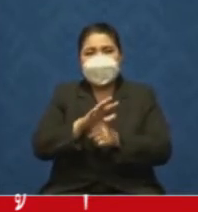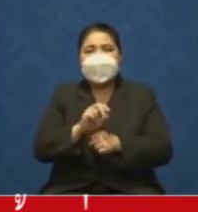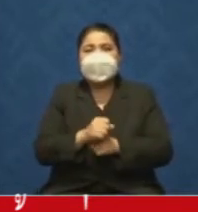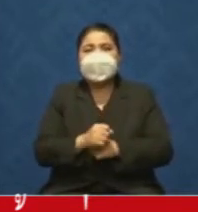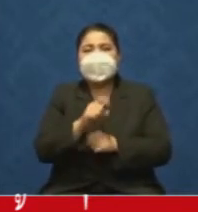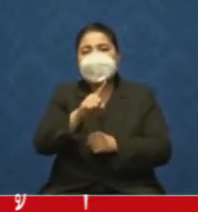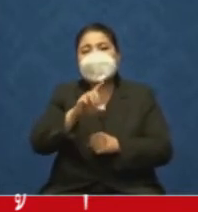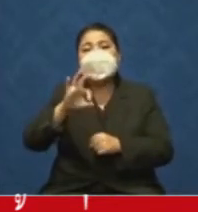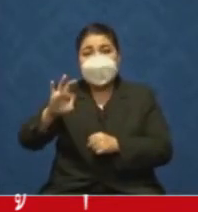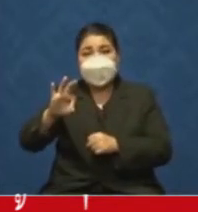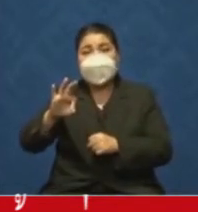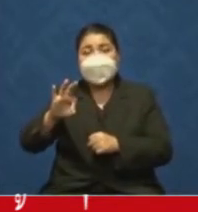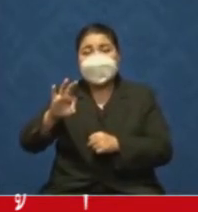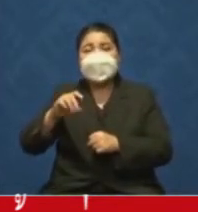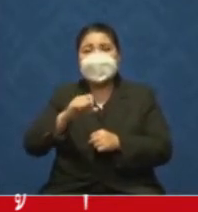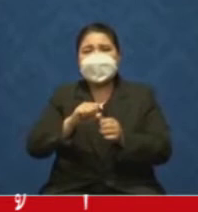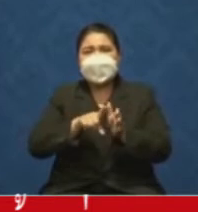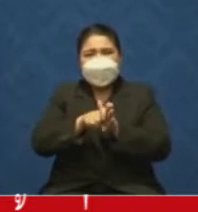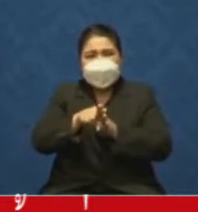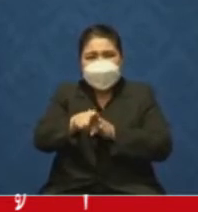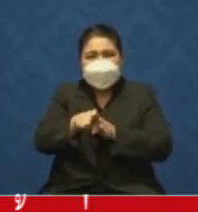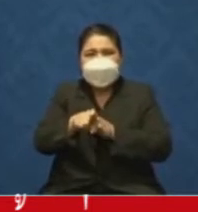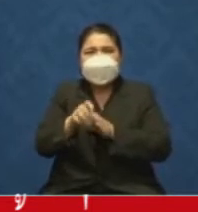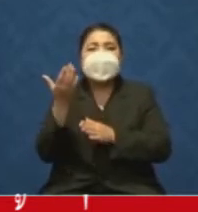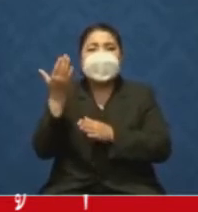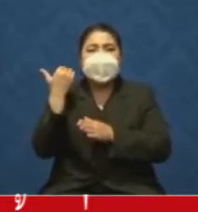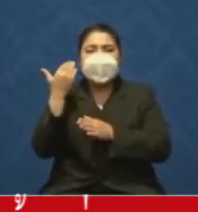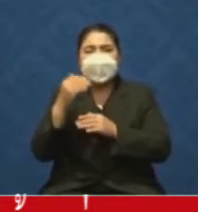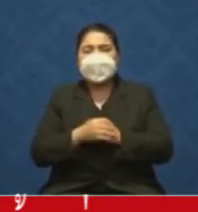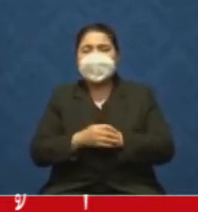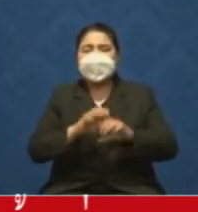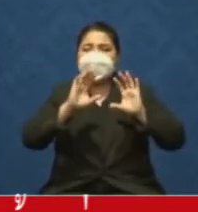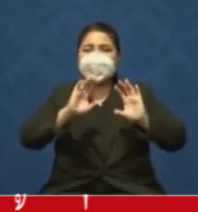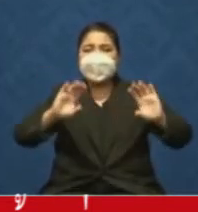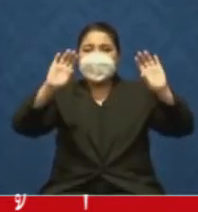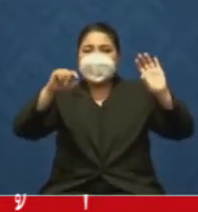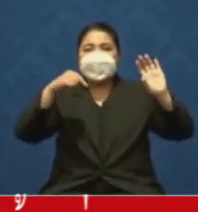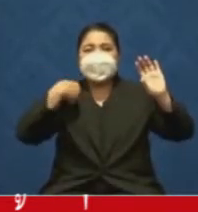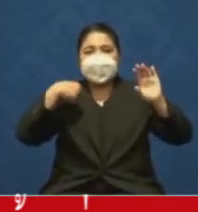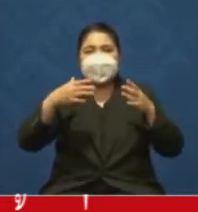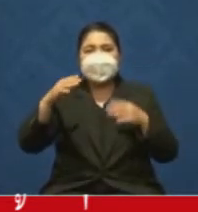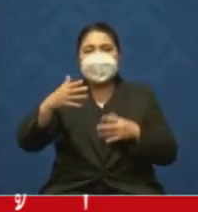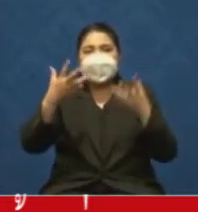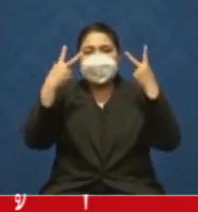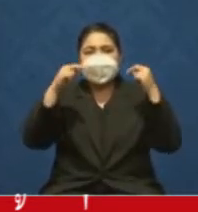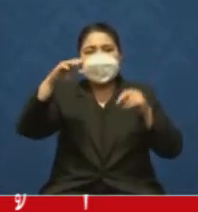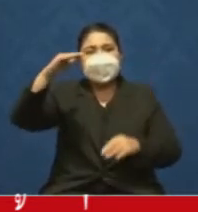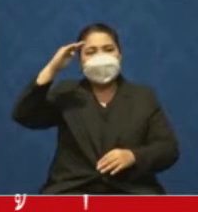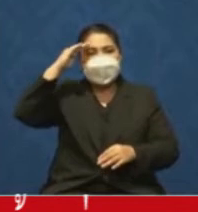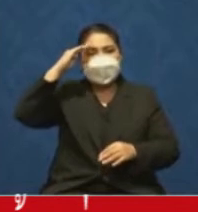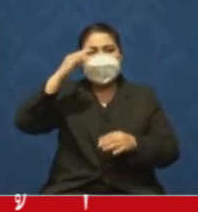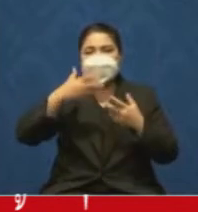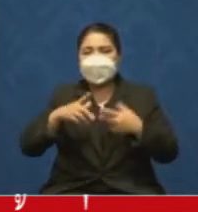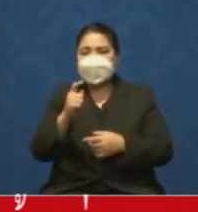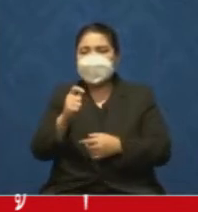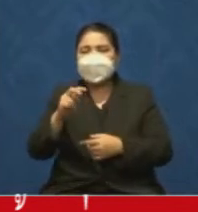วิด-19เข้ามาในช่วงที่ผ่านมารัฐบาลพลเอกปยุติจัรโชานายกรัฐมุตรีและนาย